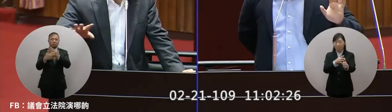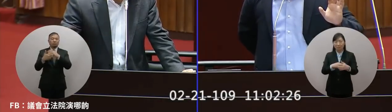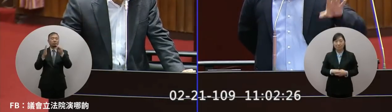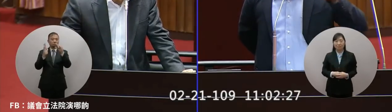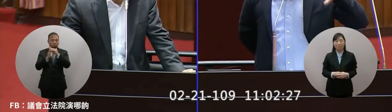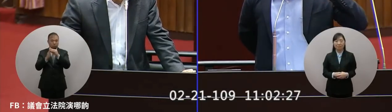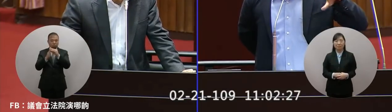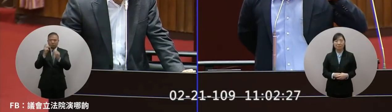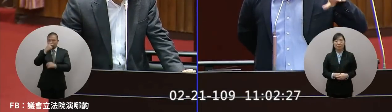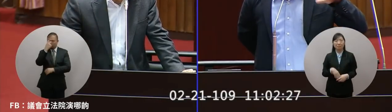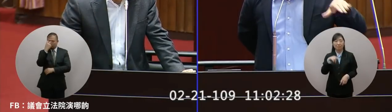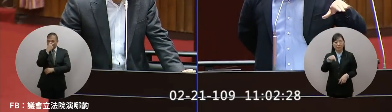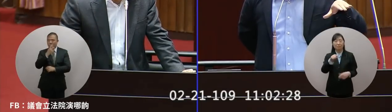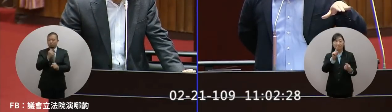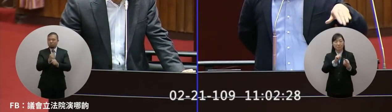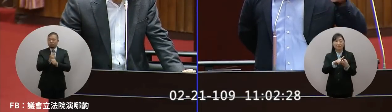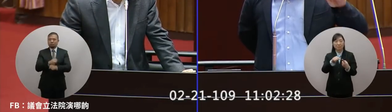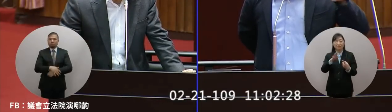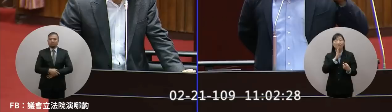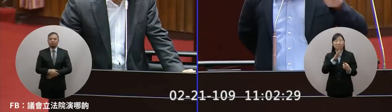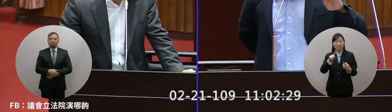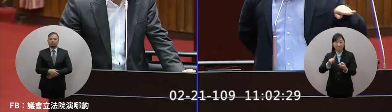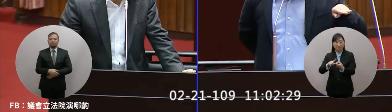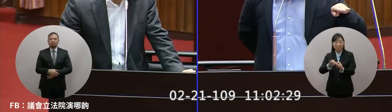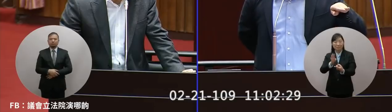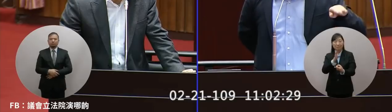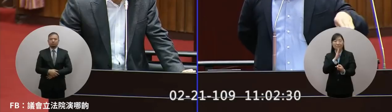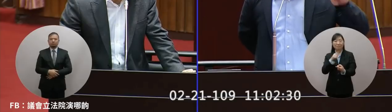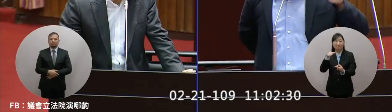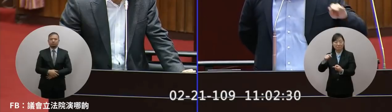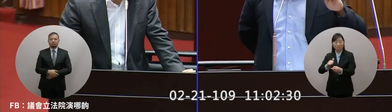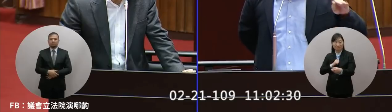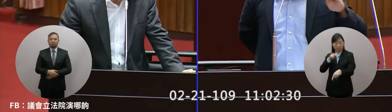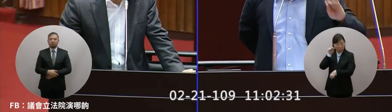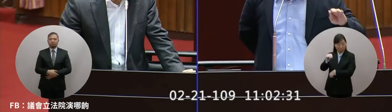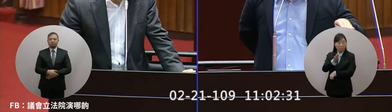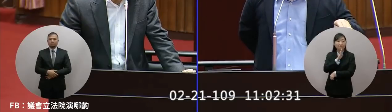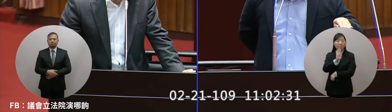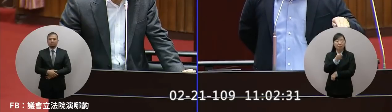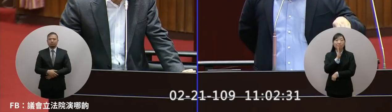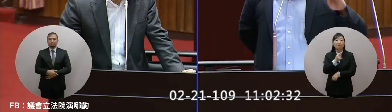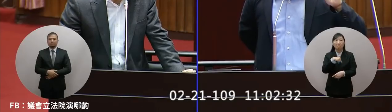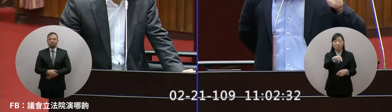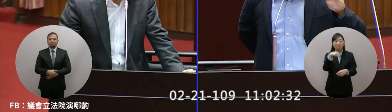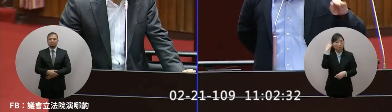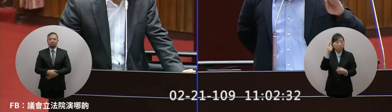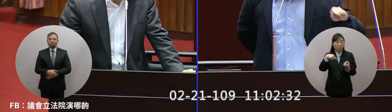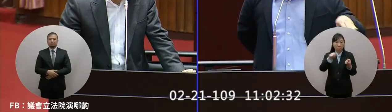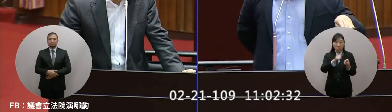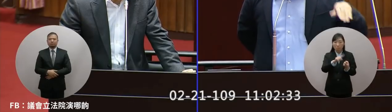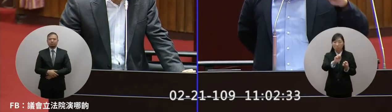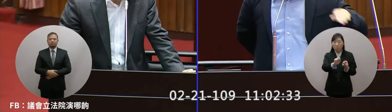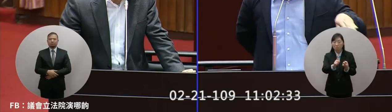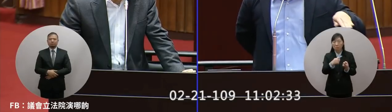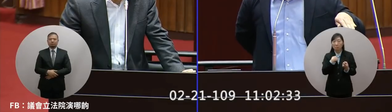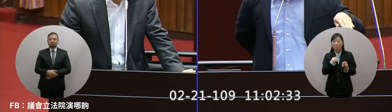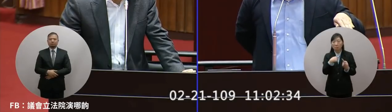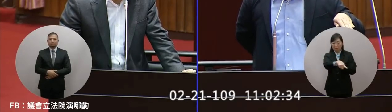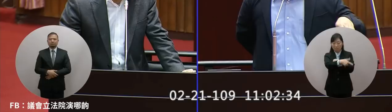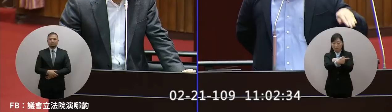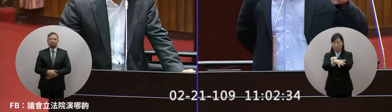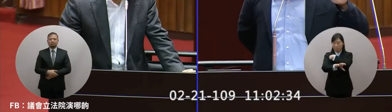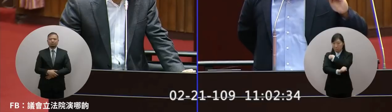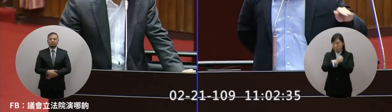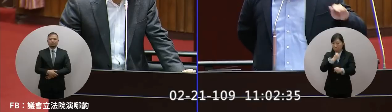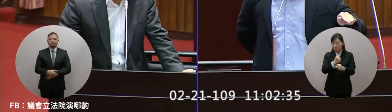下去完成它的消毒， 这个是实然面啦哈，我现在讨论应然面，就是讲咱是不是应该把这些接体人员，咱从基层